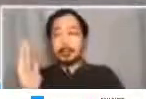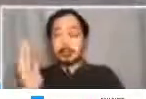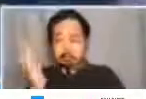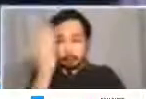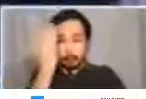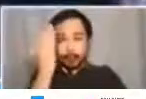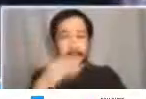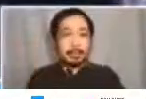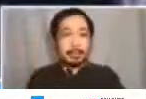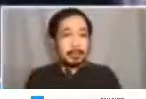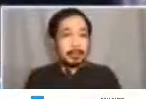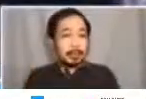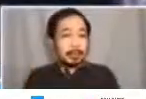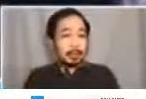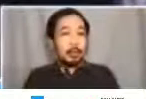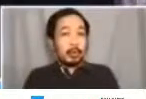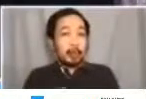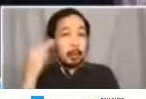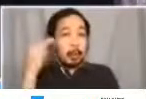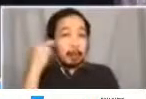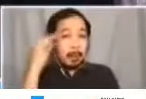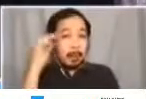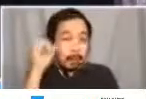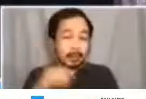ang karaniwang hanap buhay nila dyan?